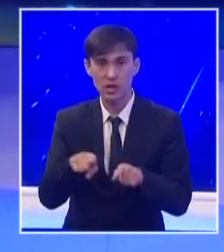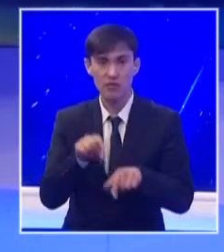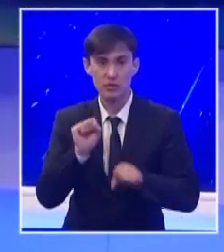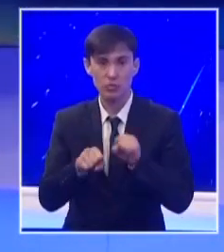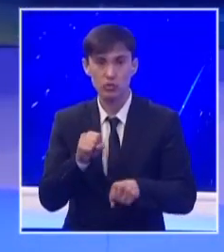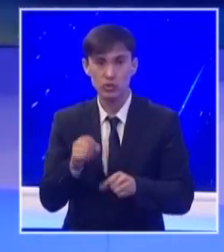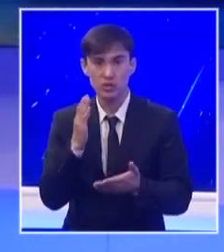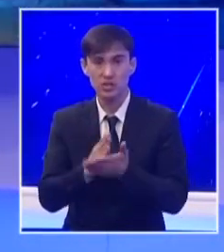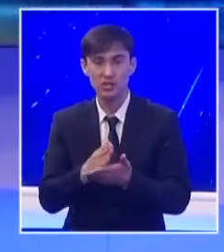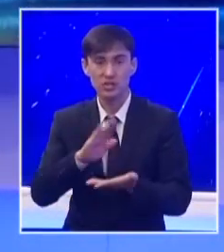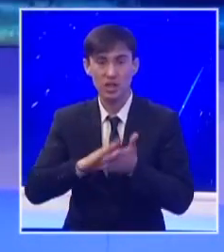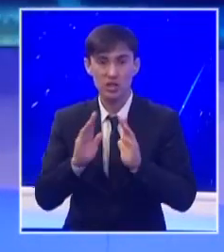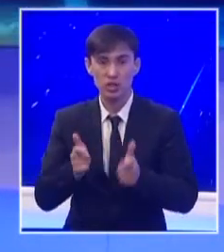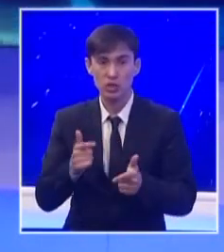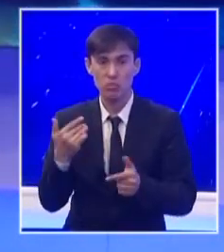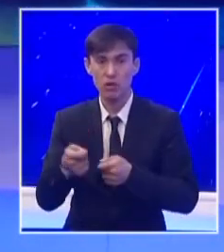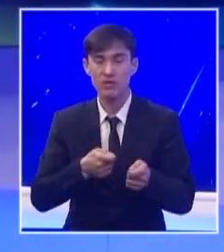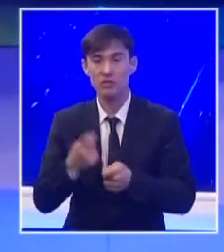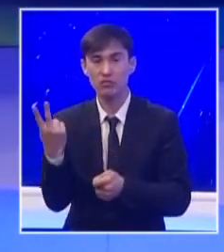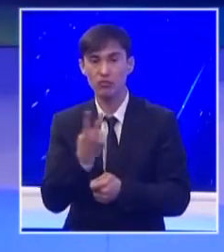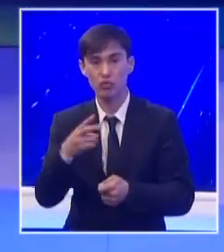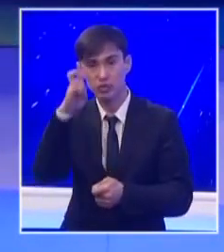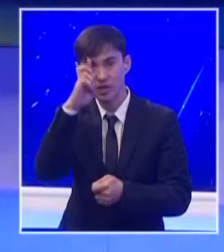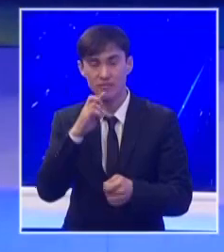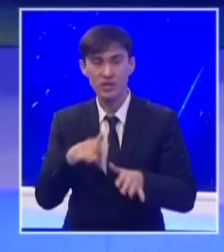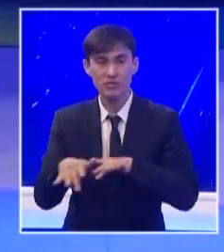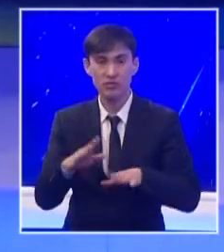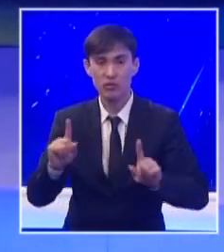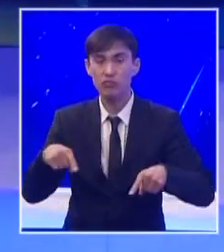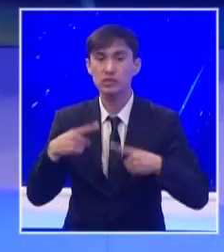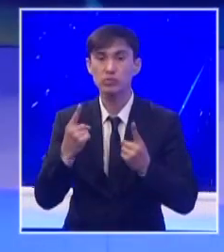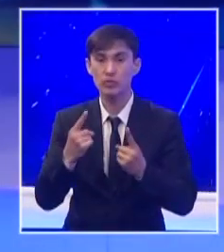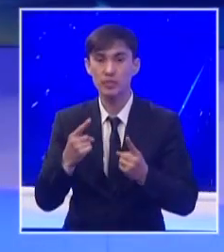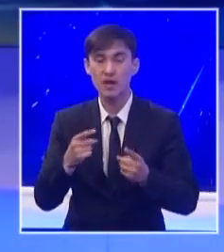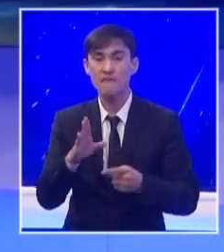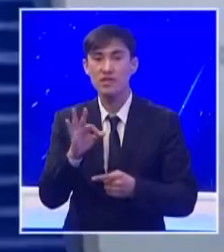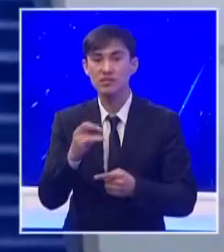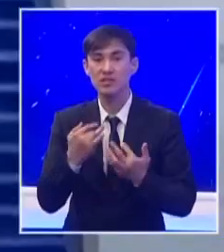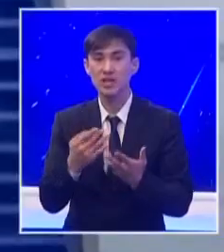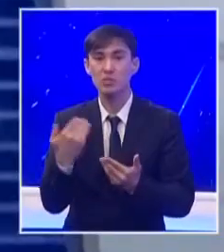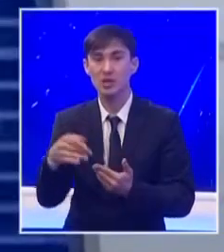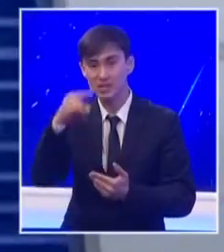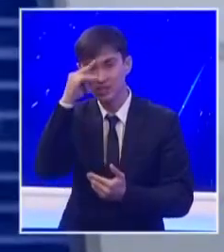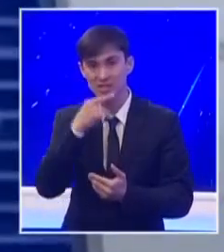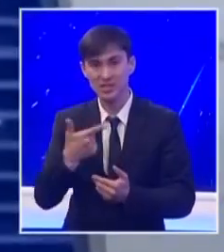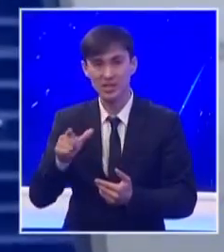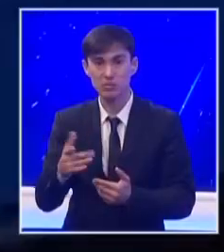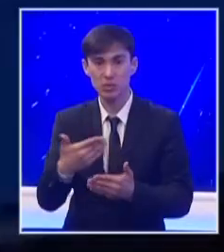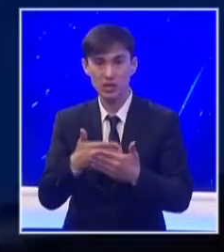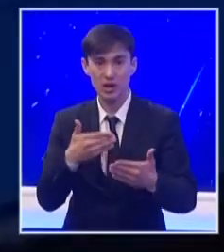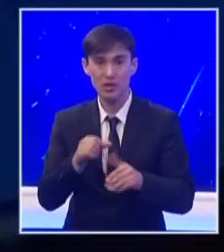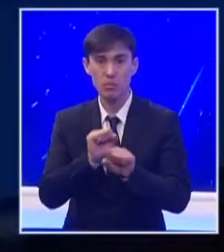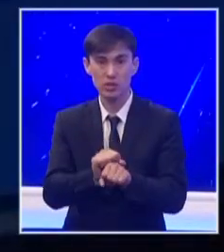благодаря соглашению между правительствами двух стран, действие которого вновь возобновлено. Визовые требования в отношении казахстанских граждан были